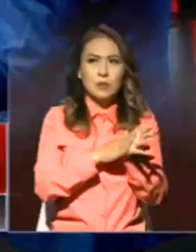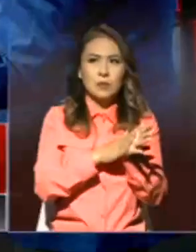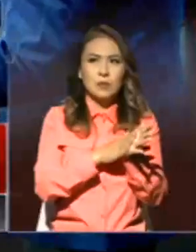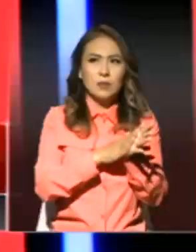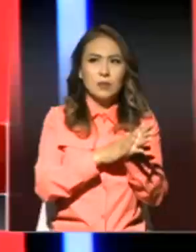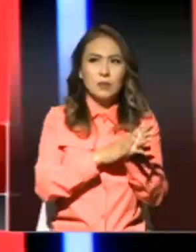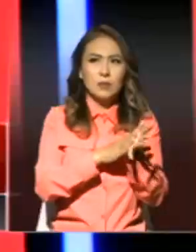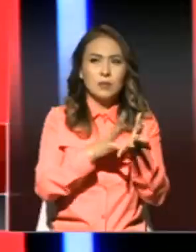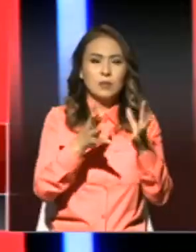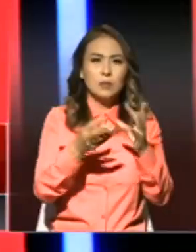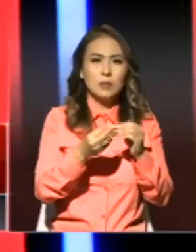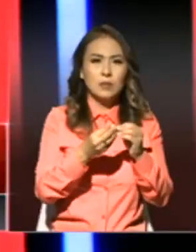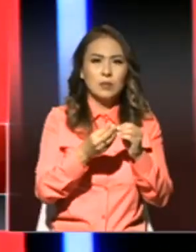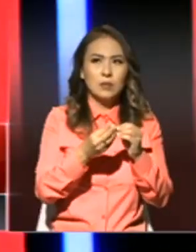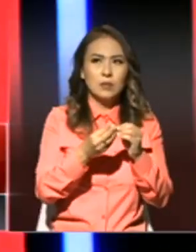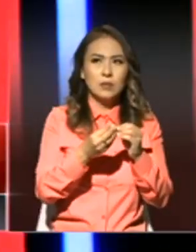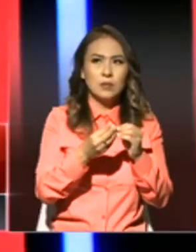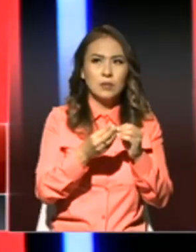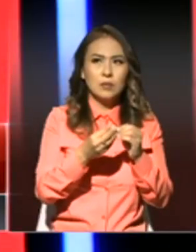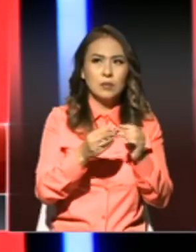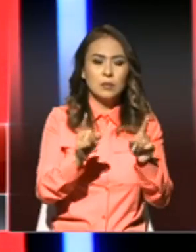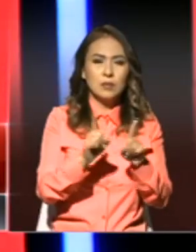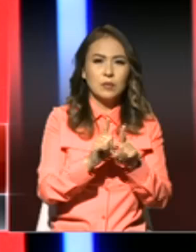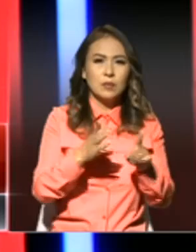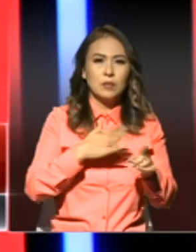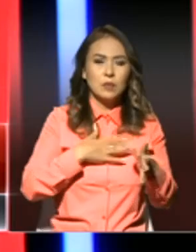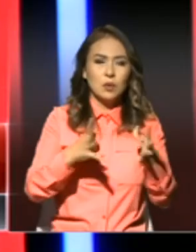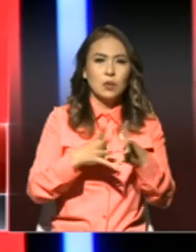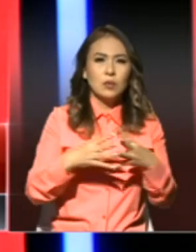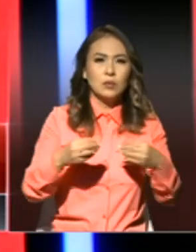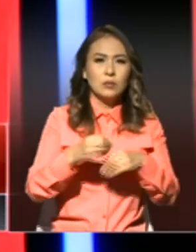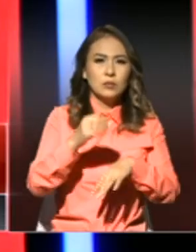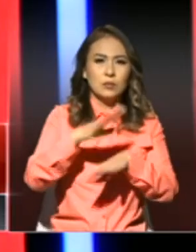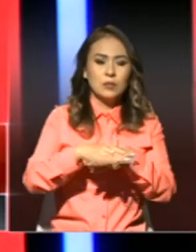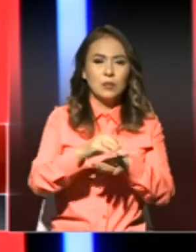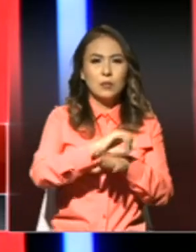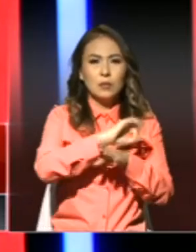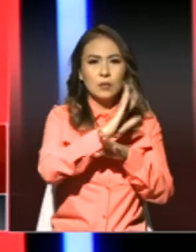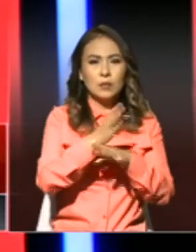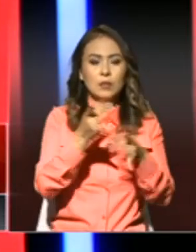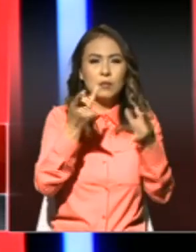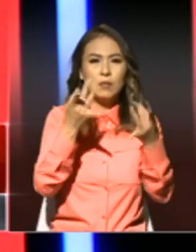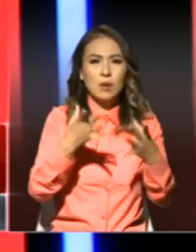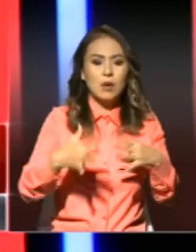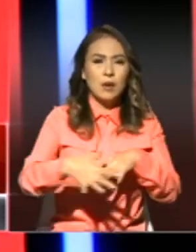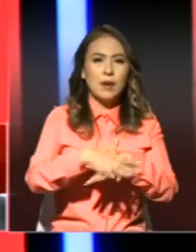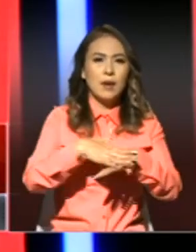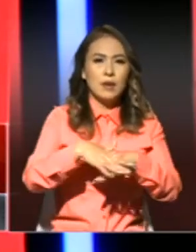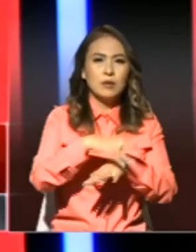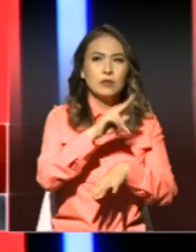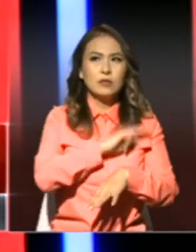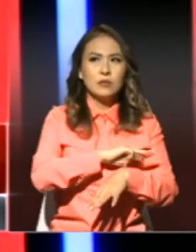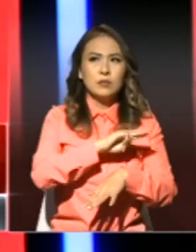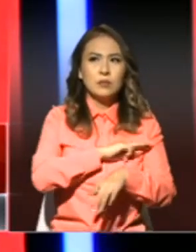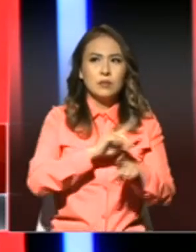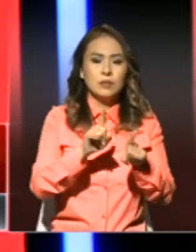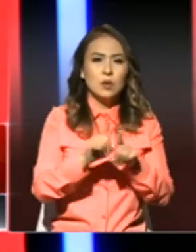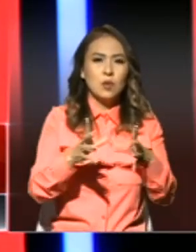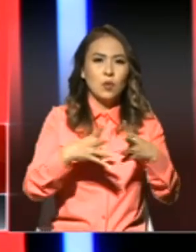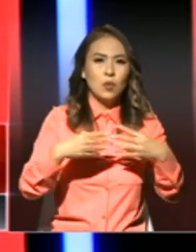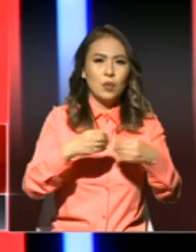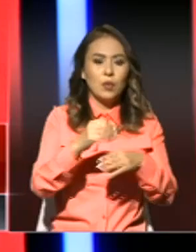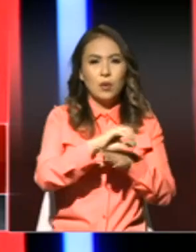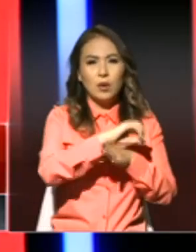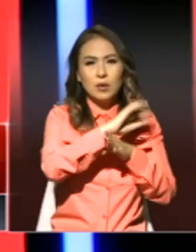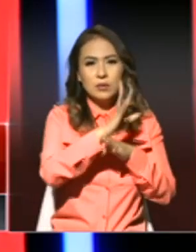жапқан. Сонда жер мен көктей болып тұр ғой. Біз отбасы банкын асырап атырмыз. Қарапайым халық жұмыс істейді, отбасы банкын асырайды